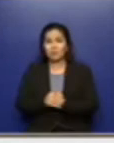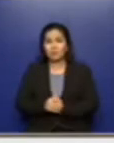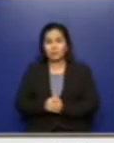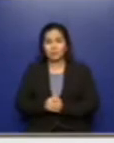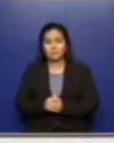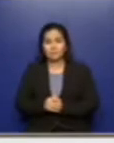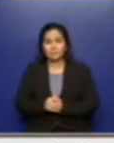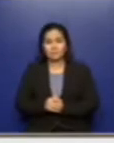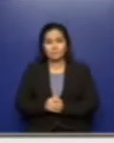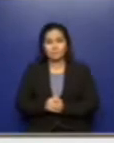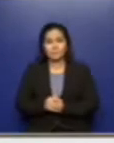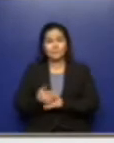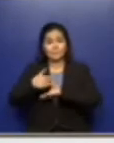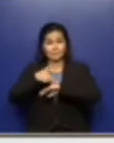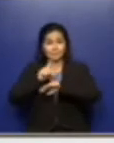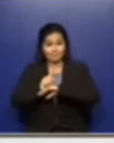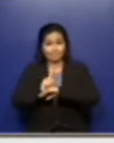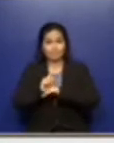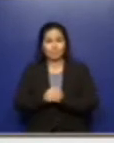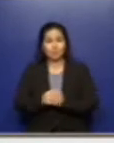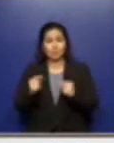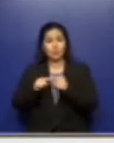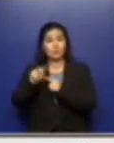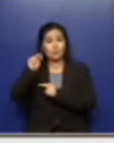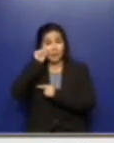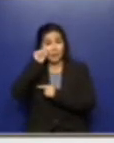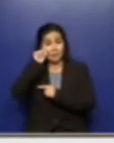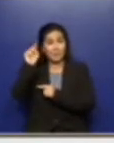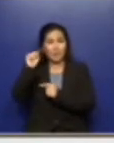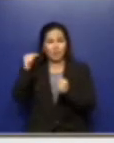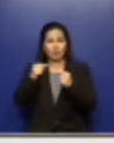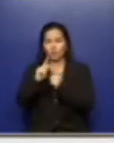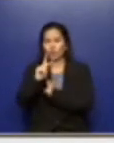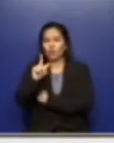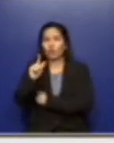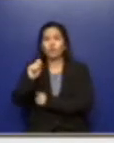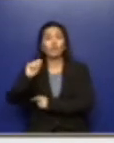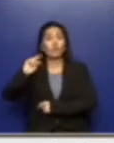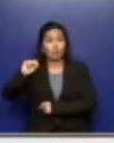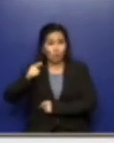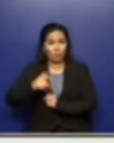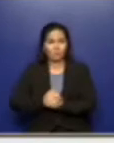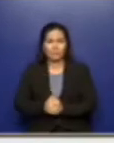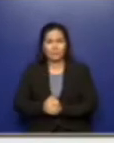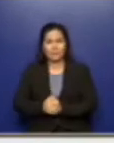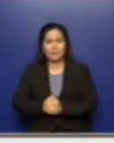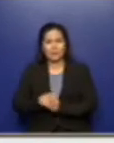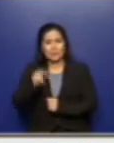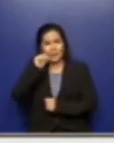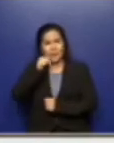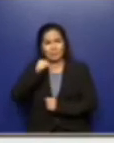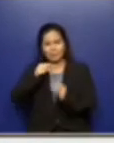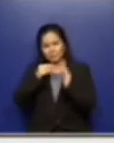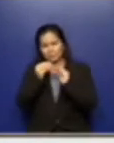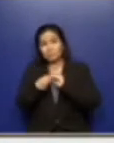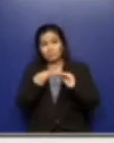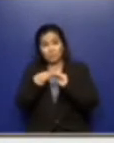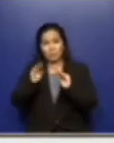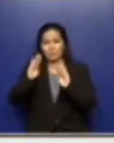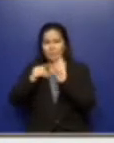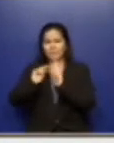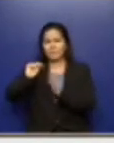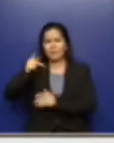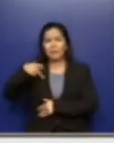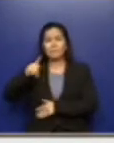านที่เคารพครับผมอยากว่าแม่น้ำแม่กองก็เช่นเดียวกันแม่น้ำบางปะกงเช่นเดียวกันน้ำทะเลหนุนมาก็ต้อง